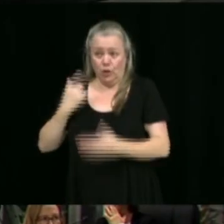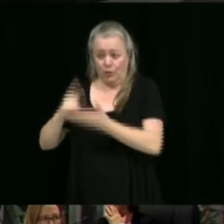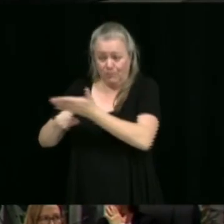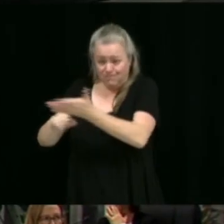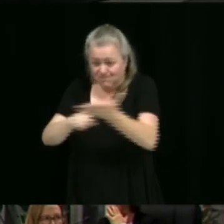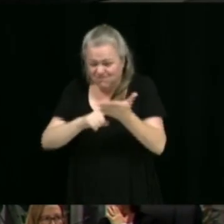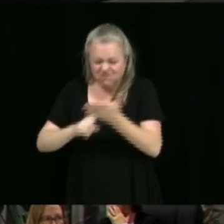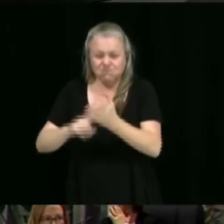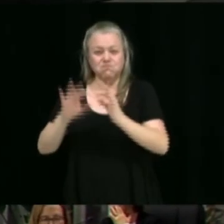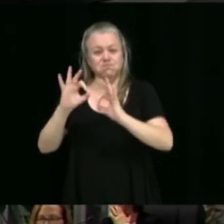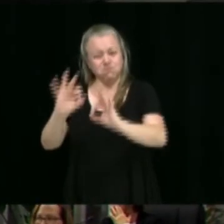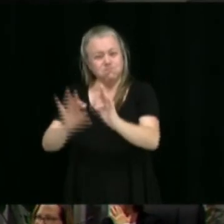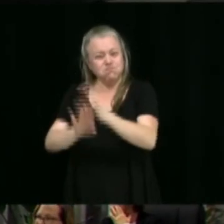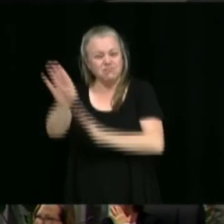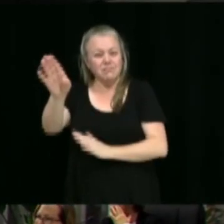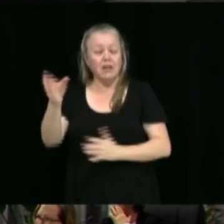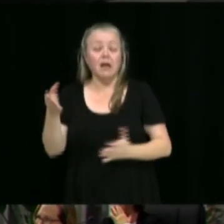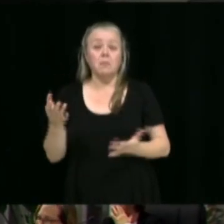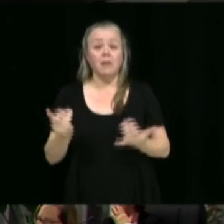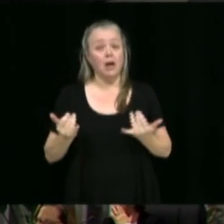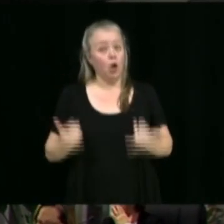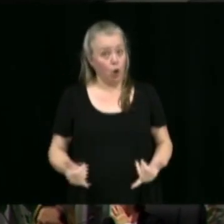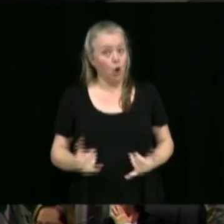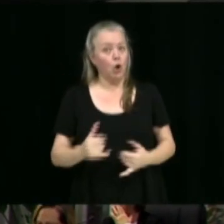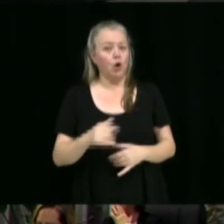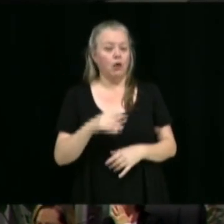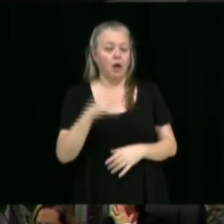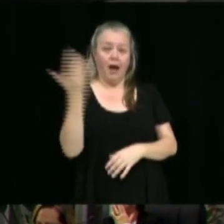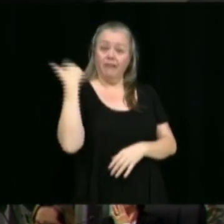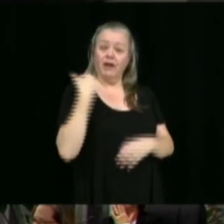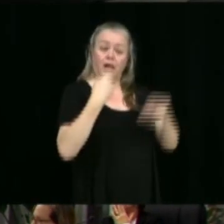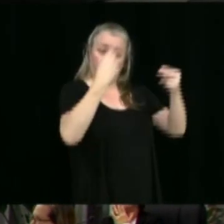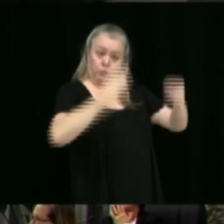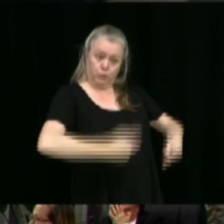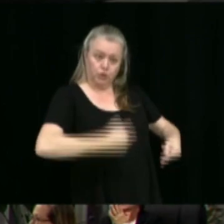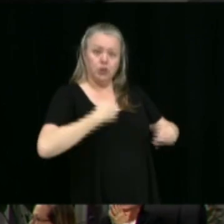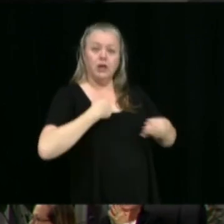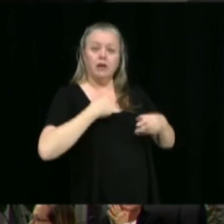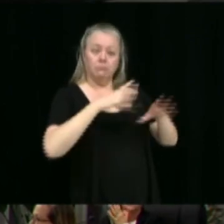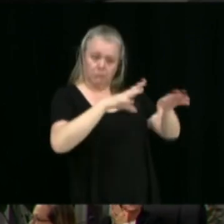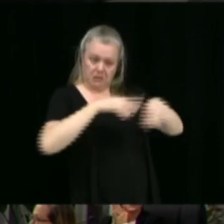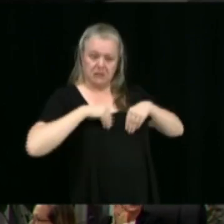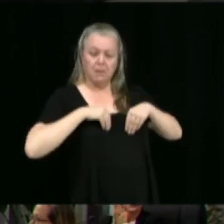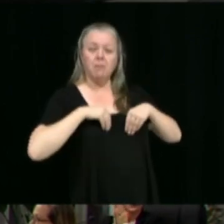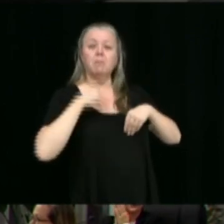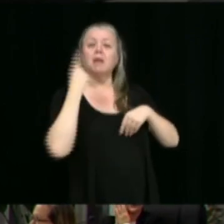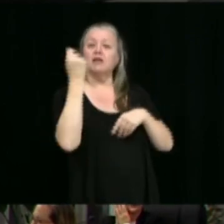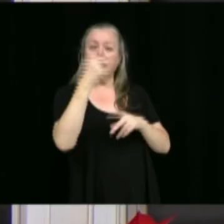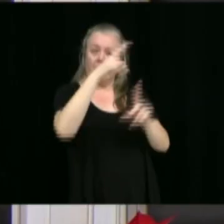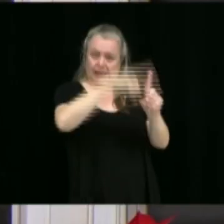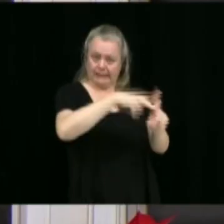fiers d'avoir consenti les sommes dans nos budgets et qui verra le jour au cours de l'année